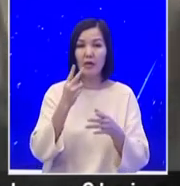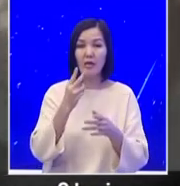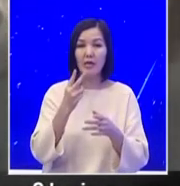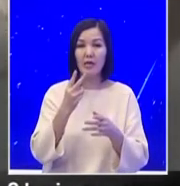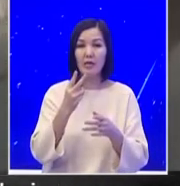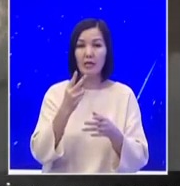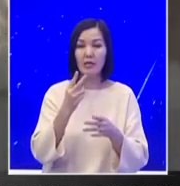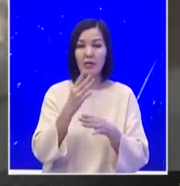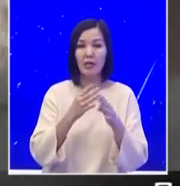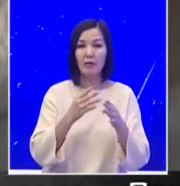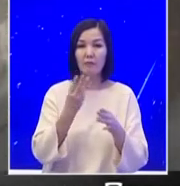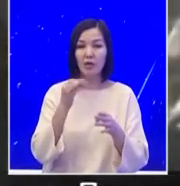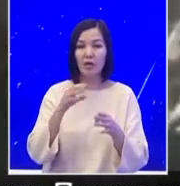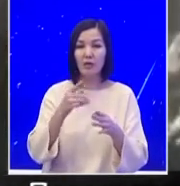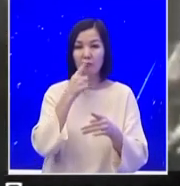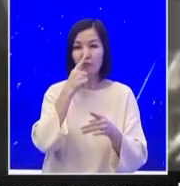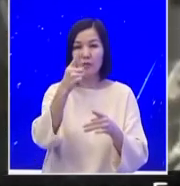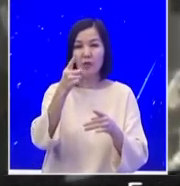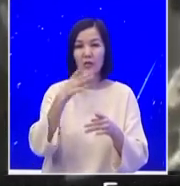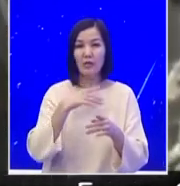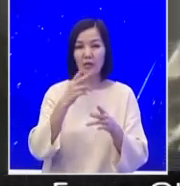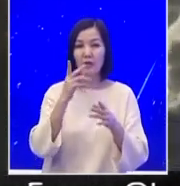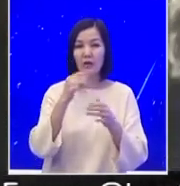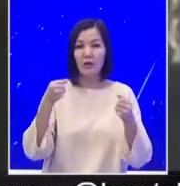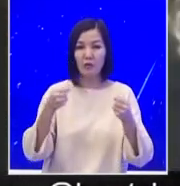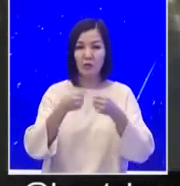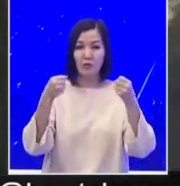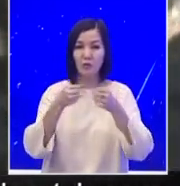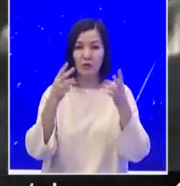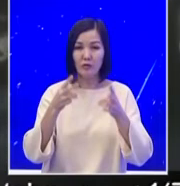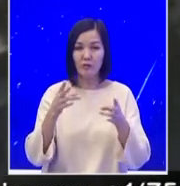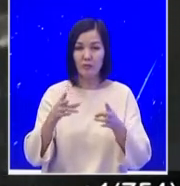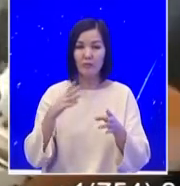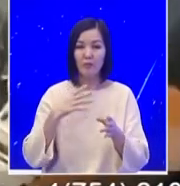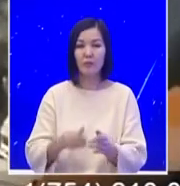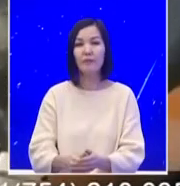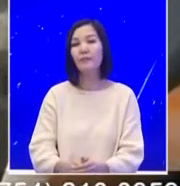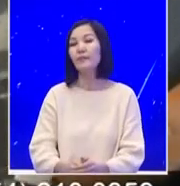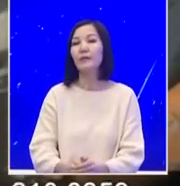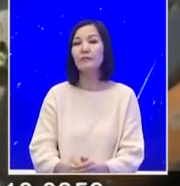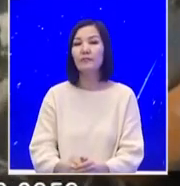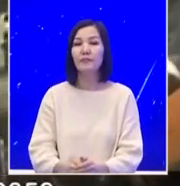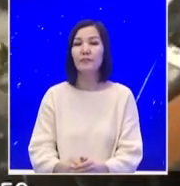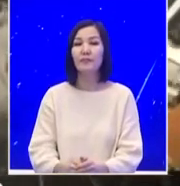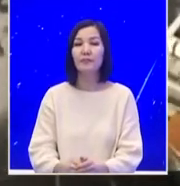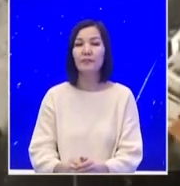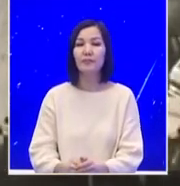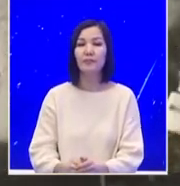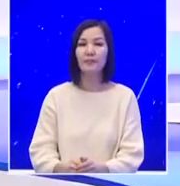жерге созылғанын айтады. Топтаманы ғаламтар ақпараттарымен дайындаған Елдана Серікбайқызы, Жетісу телеарнасы.